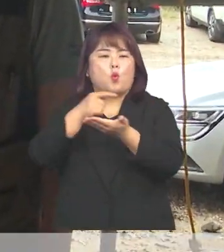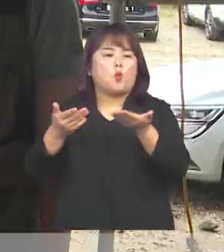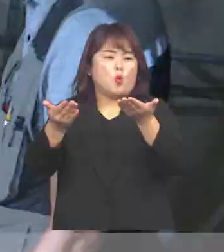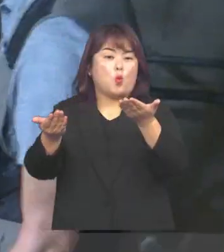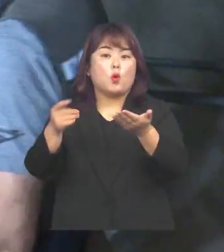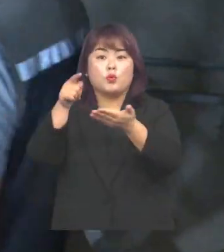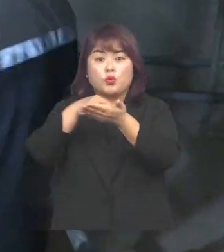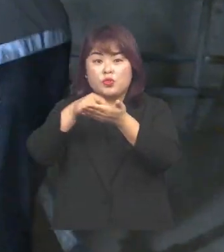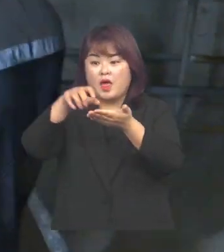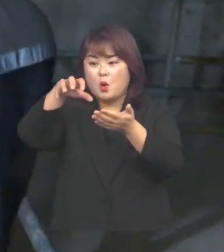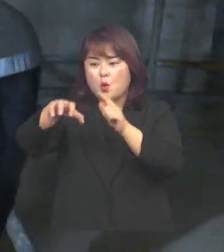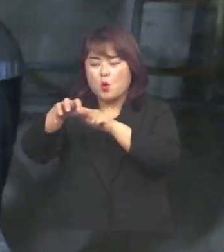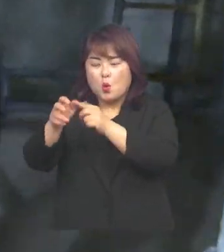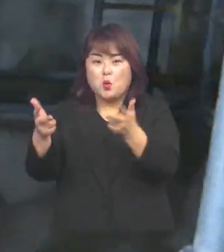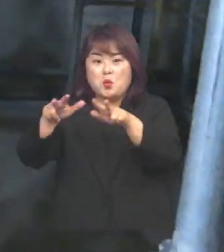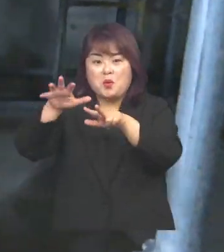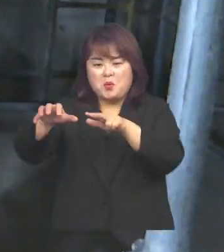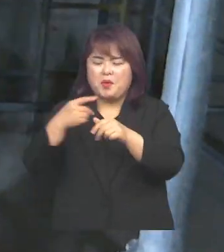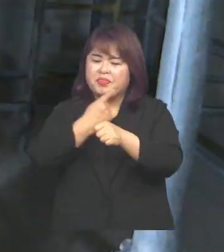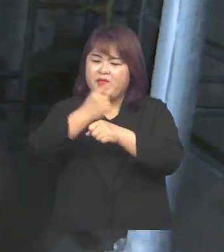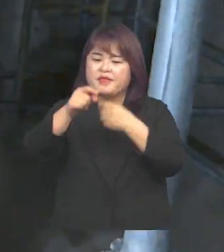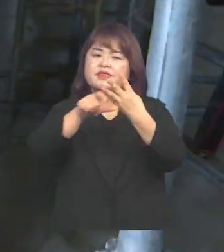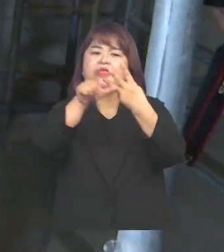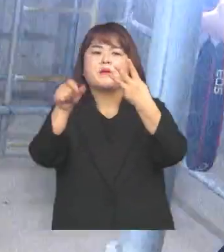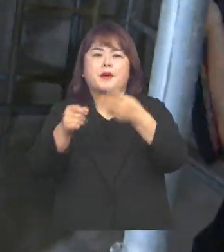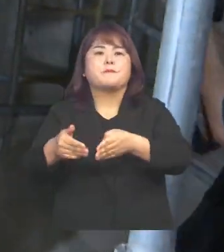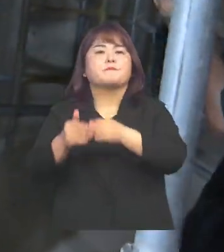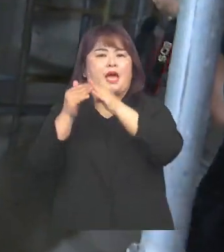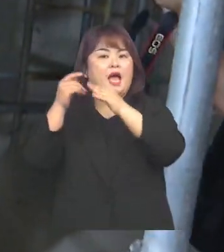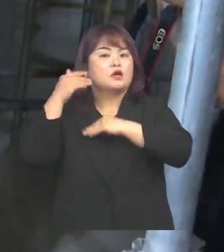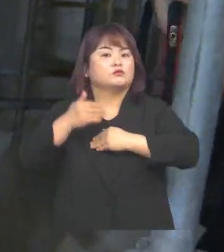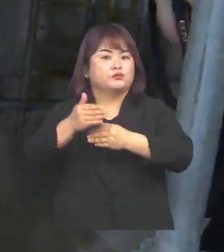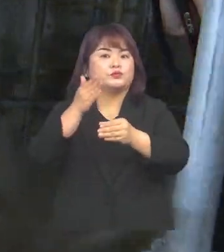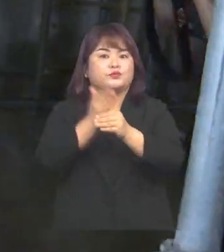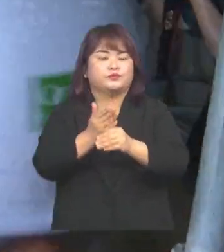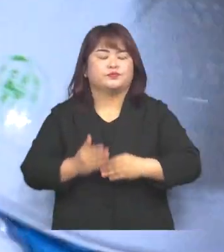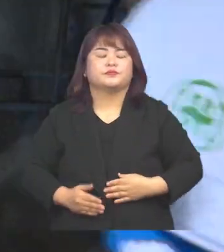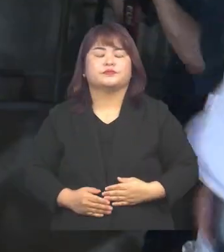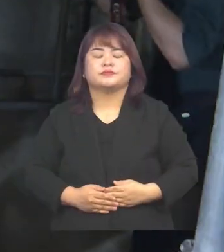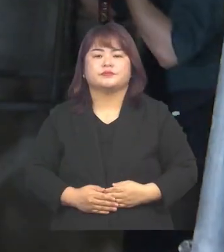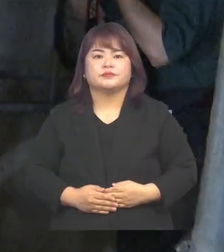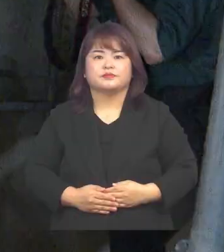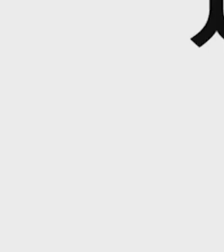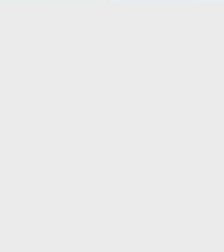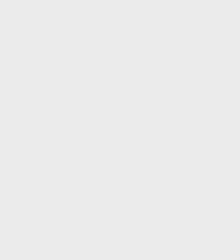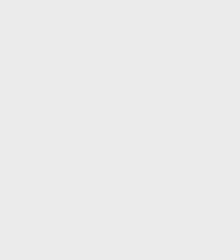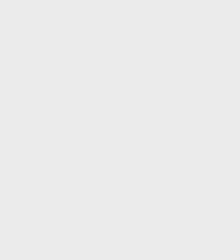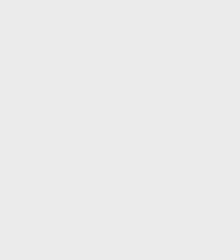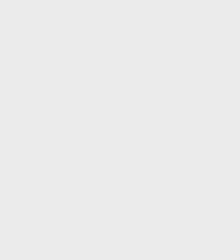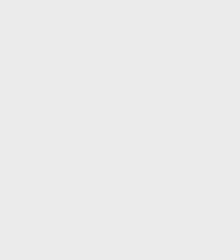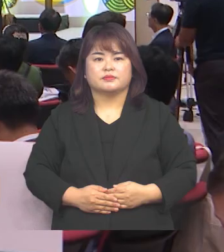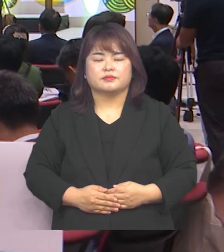신축 사업으로 내년 3월 준공을 목표로 공사를 진행 중입니다.